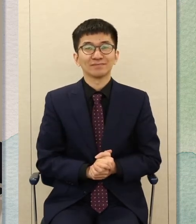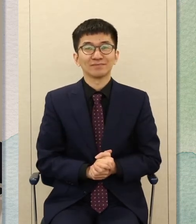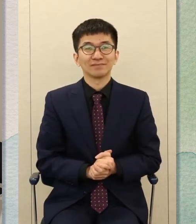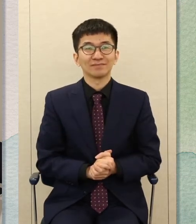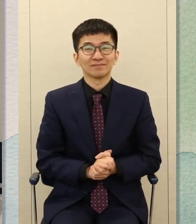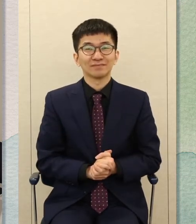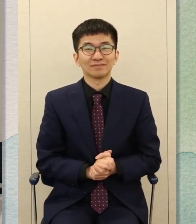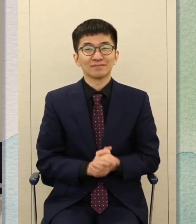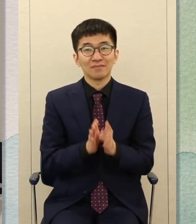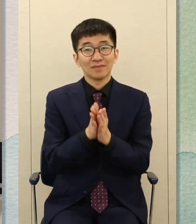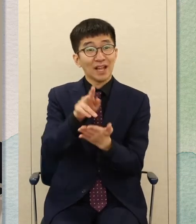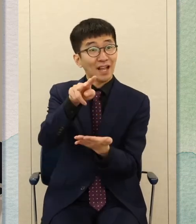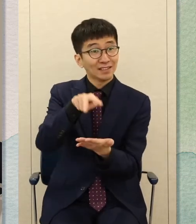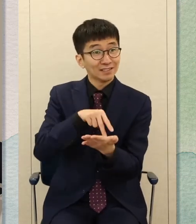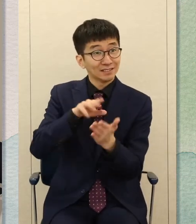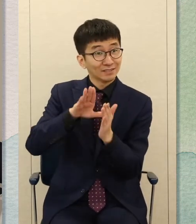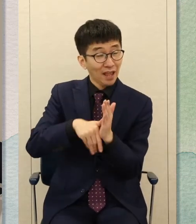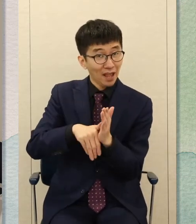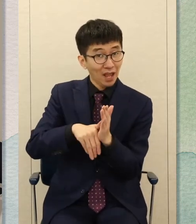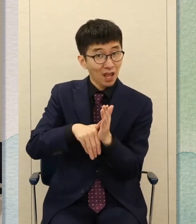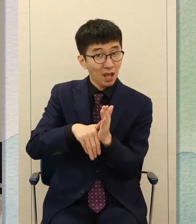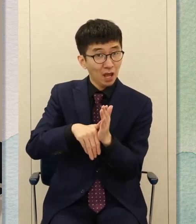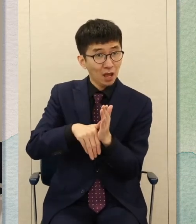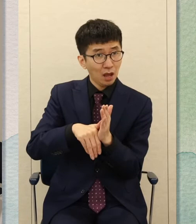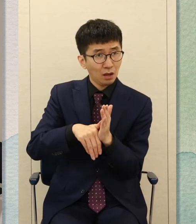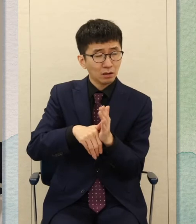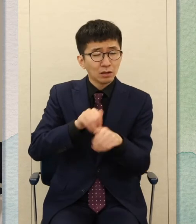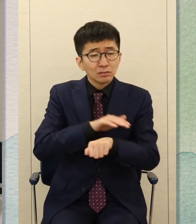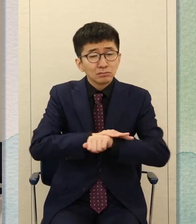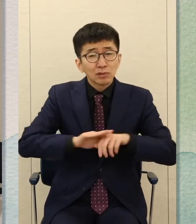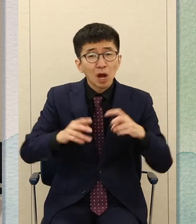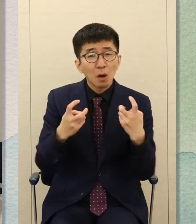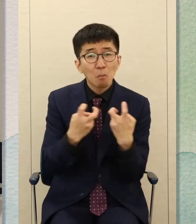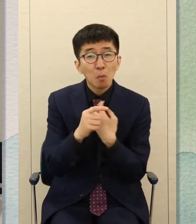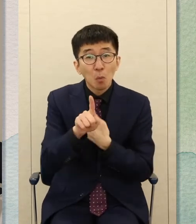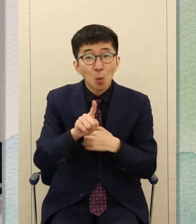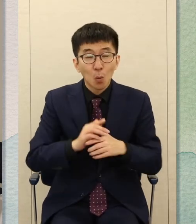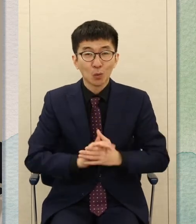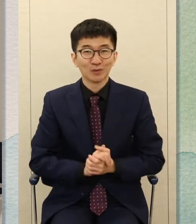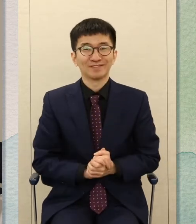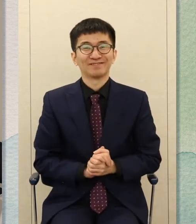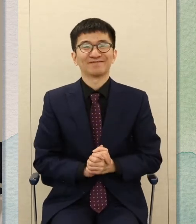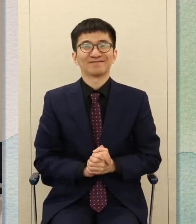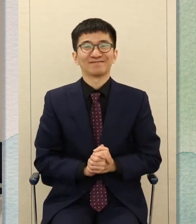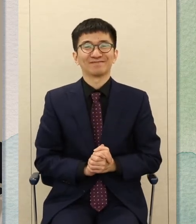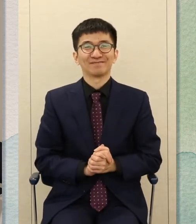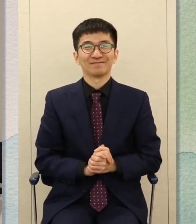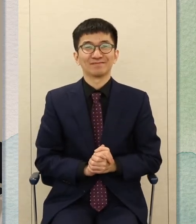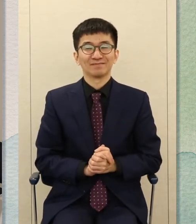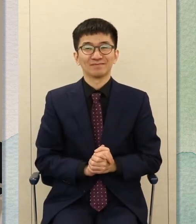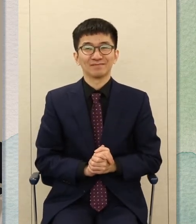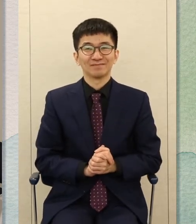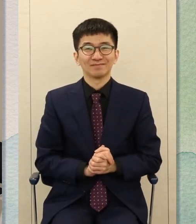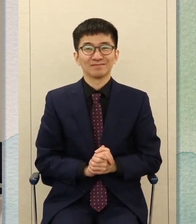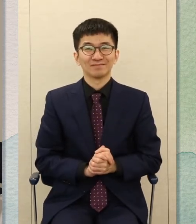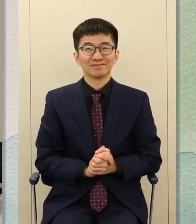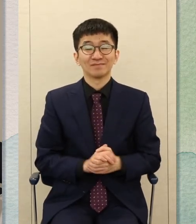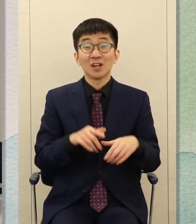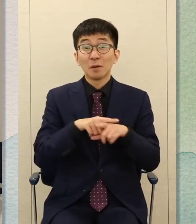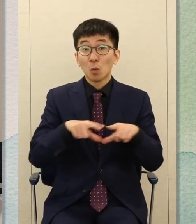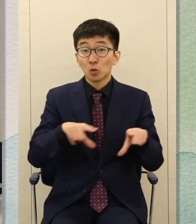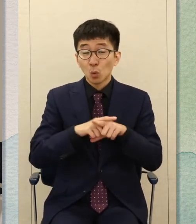예, 독서를 할 때 예, 그러면 책을 읽을 때는 어떻게 읽어야 될까라고 하는데요. 예, 보통 저희가